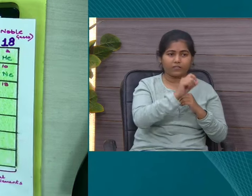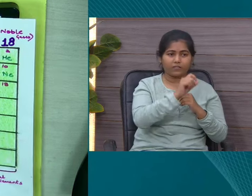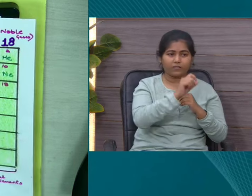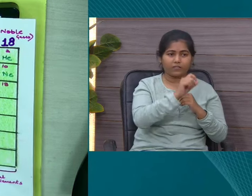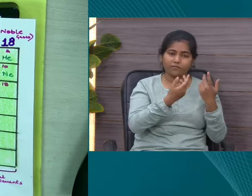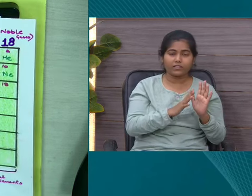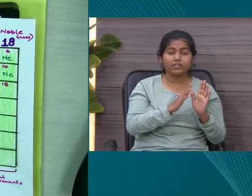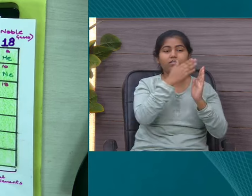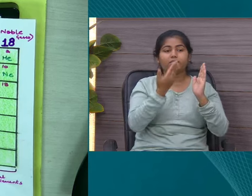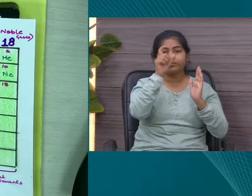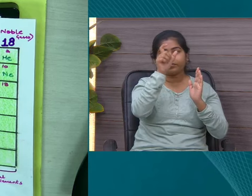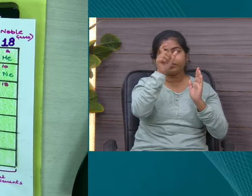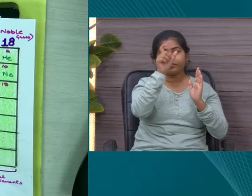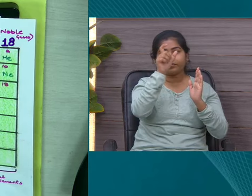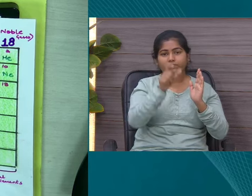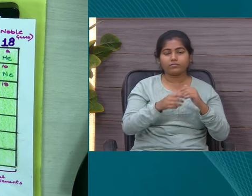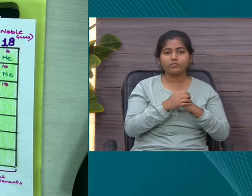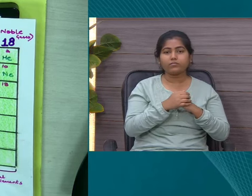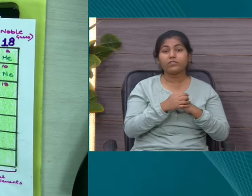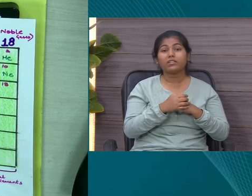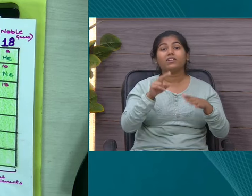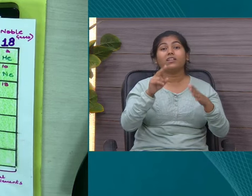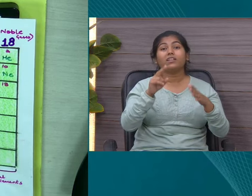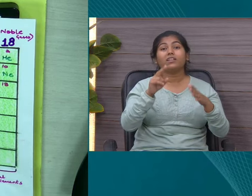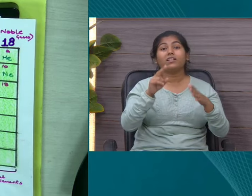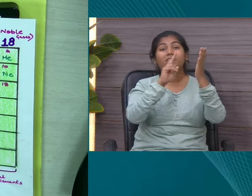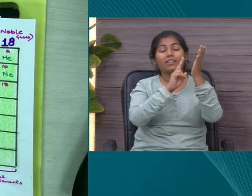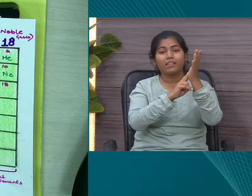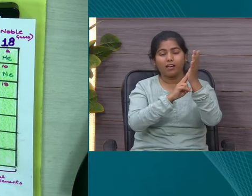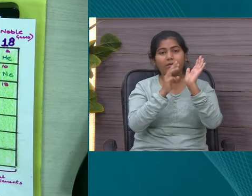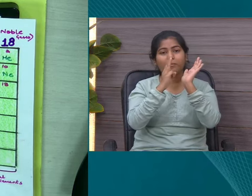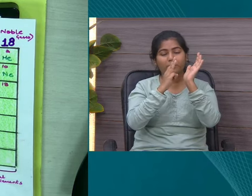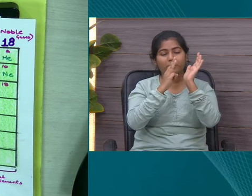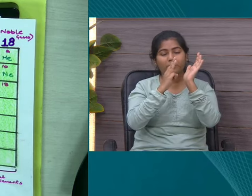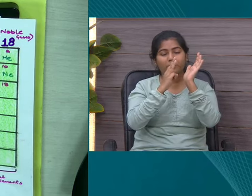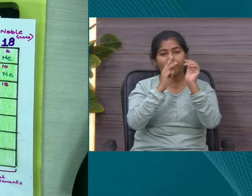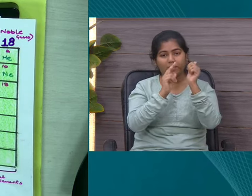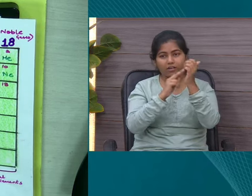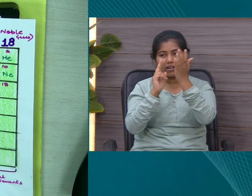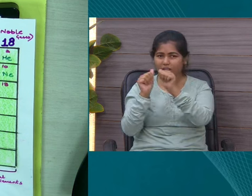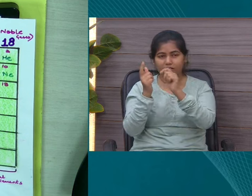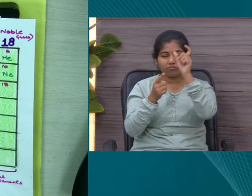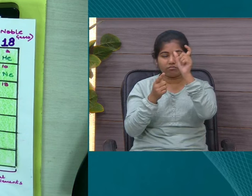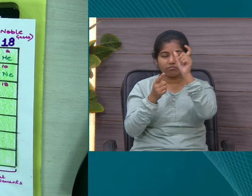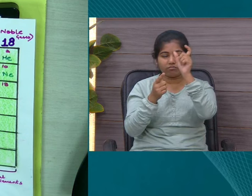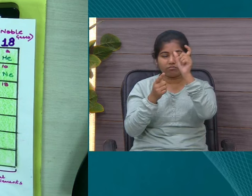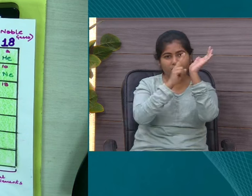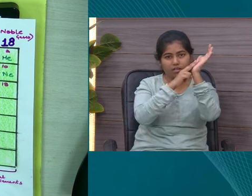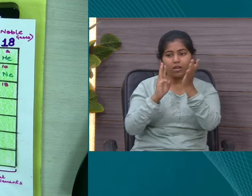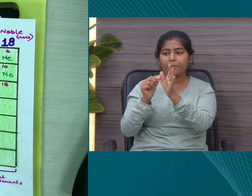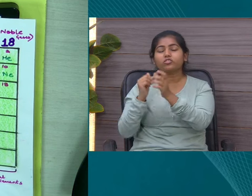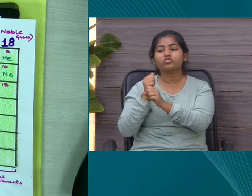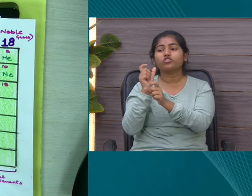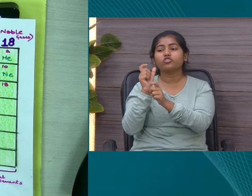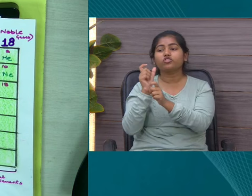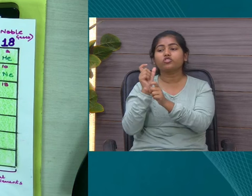गए. आगे आते हैं ना मांग. ना मांग. ना मांग यानी कि एन एन ए. एन ए. मांग